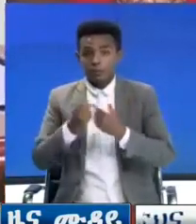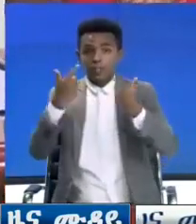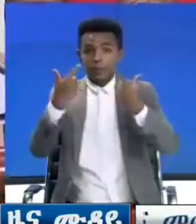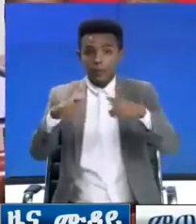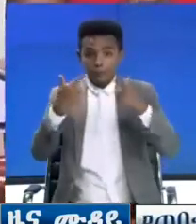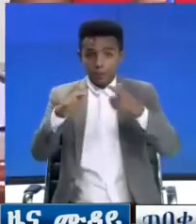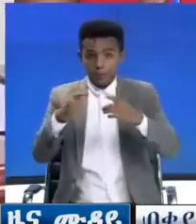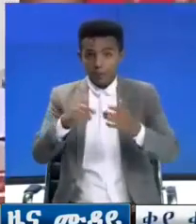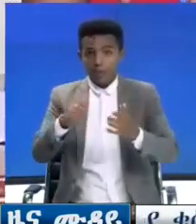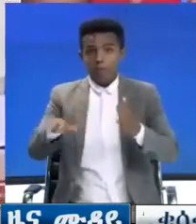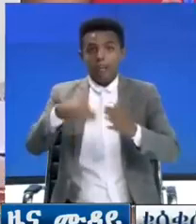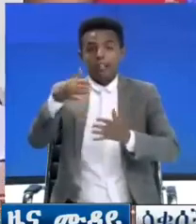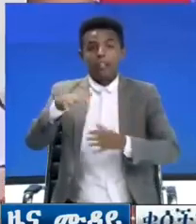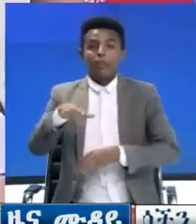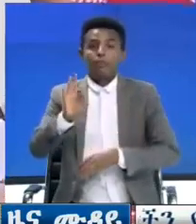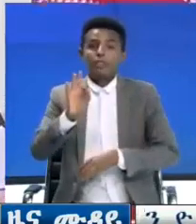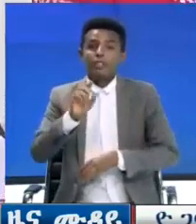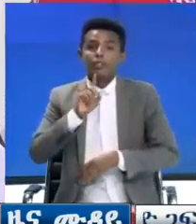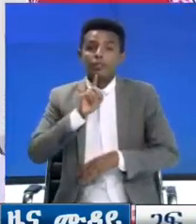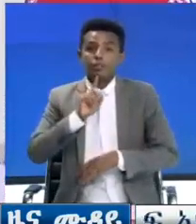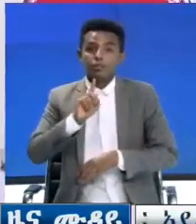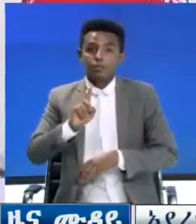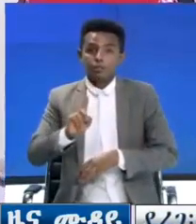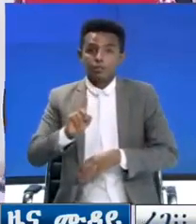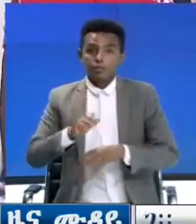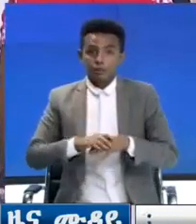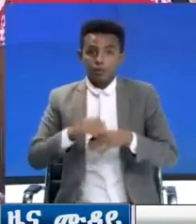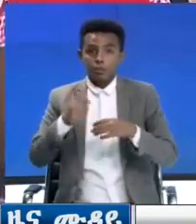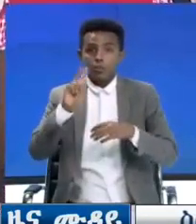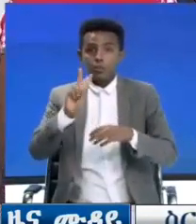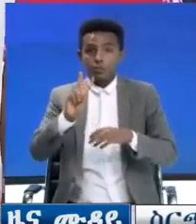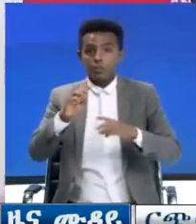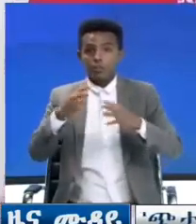የሚገኘው ነው ሁለቱ ማሽኖች ይዘን